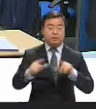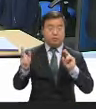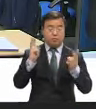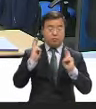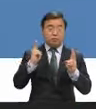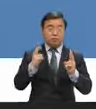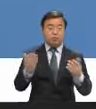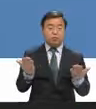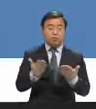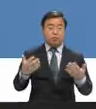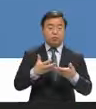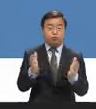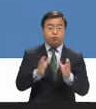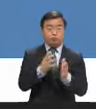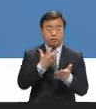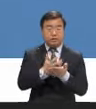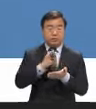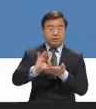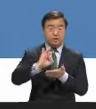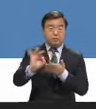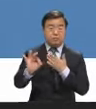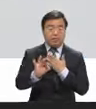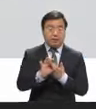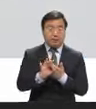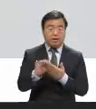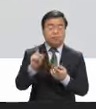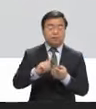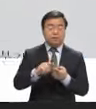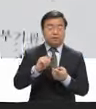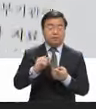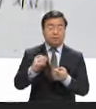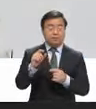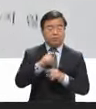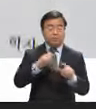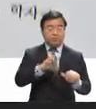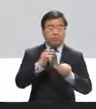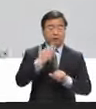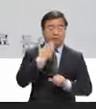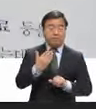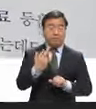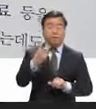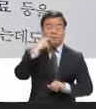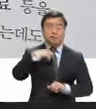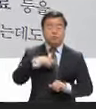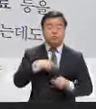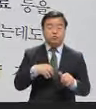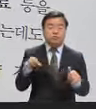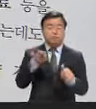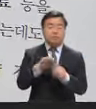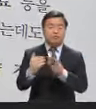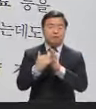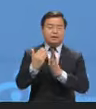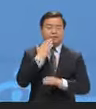자료를 활용하면 이중 지급을 막을 수 있는데도 장학재단이 이를 활용하지 않고 방치한 것으로 드러났습니다.